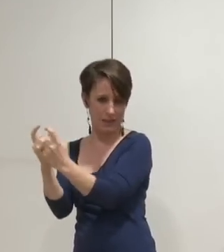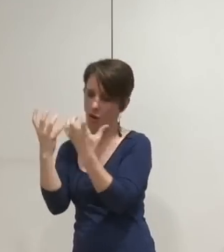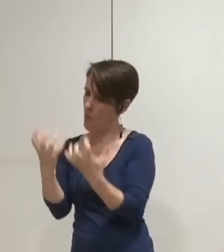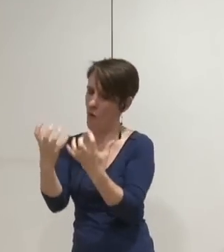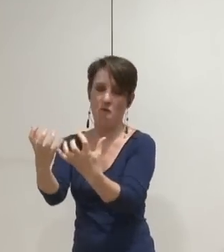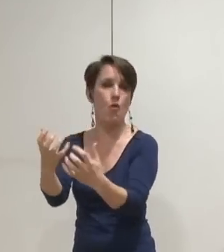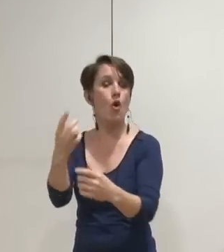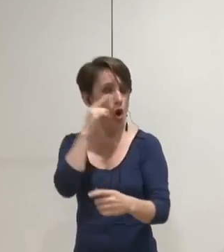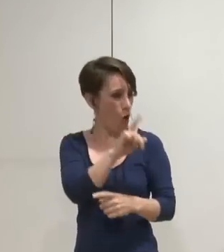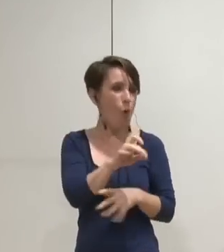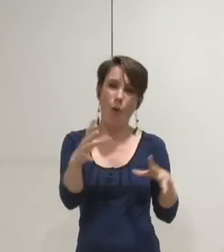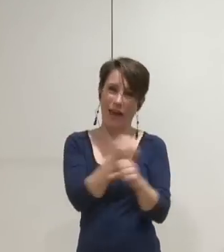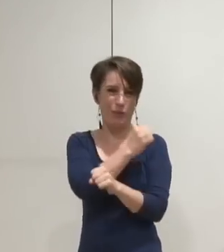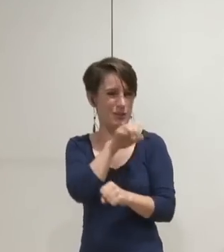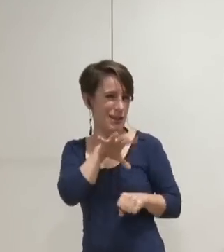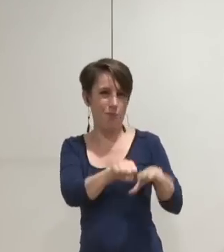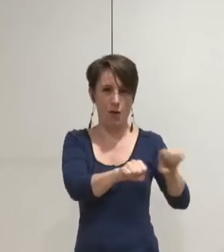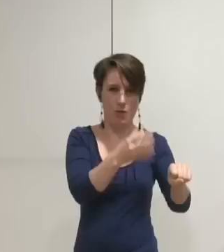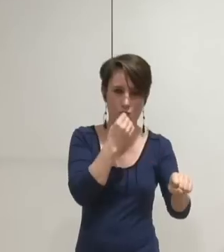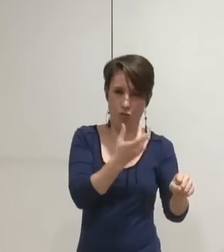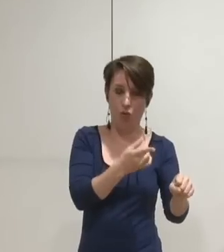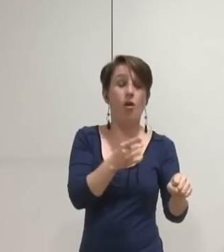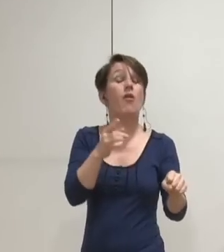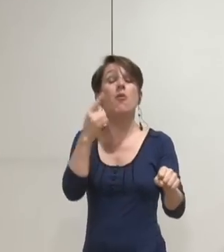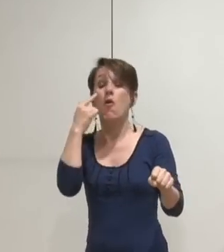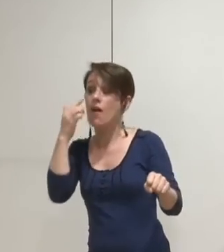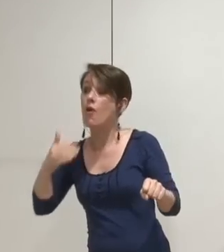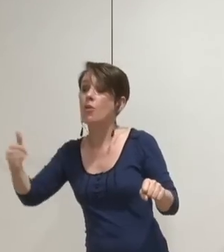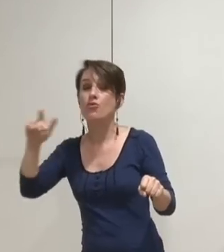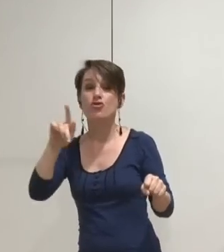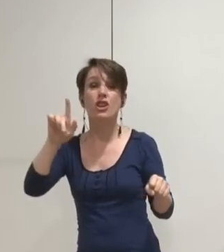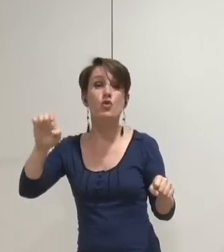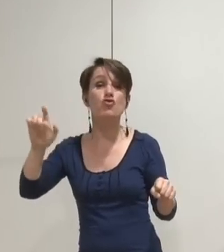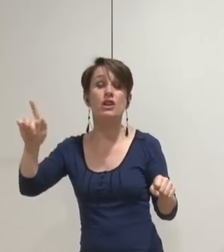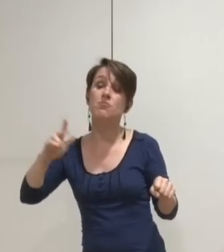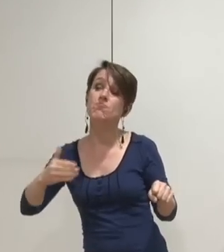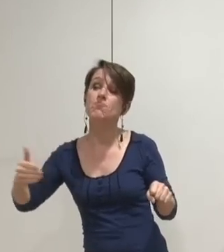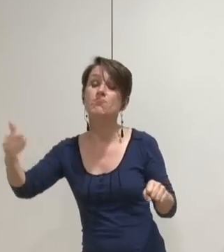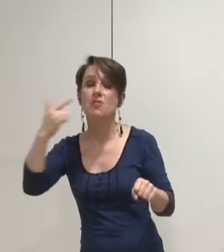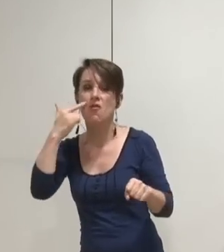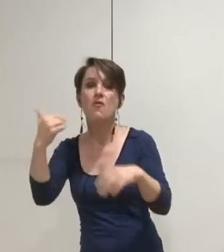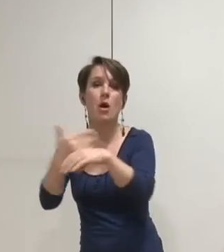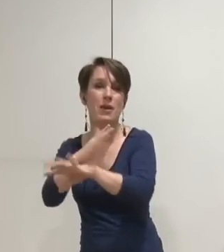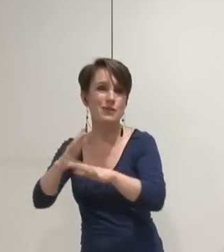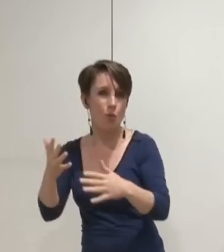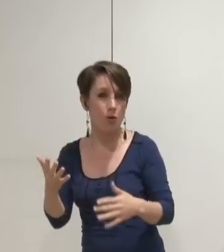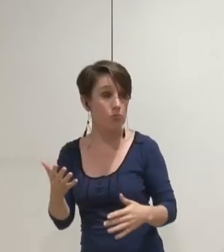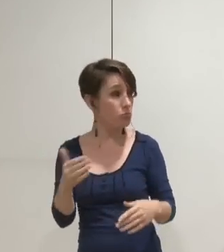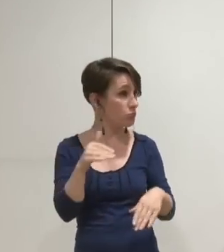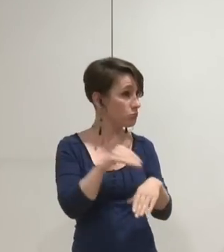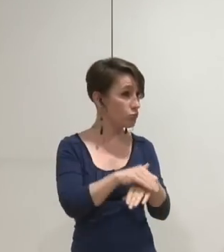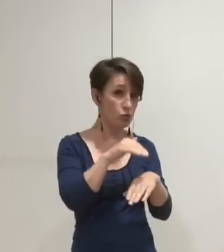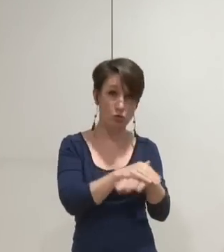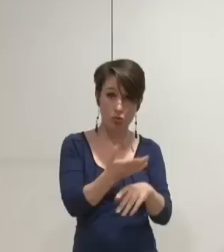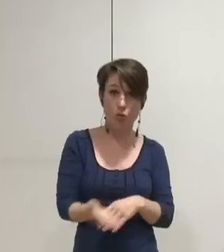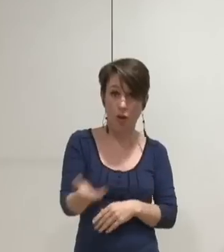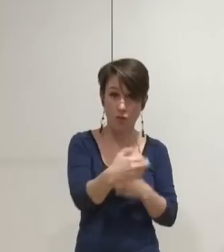publique de l'eau il faut voir quelle forme cela prendra pour GEG nous avons donc ce soir un premier élément de réponse